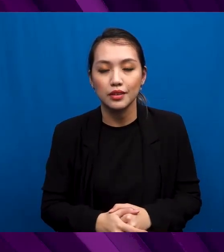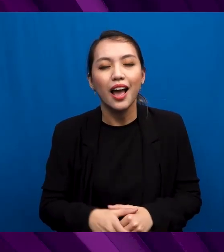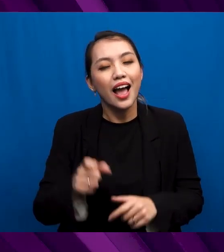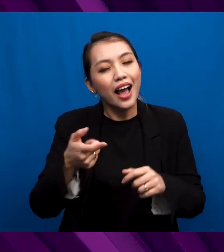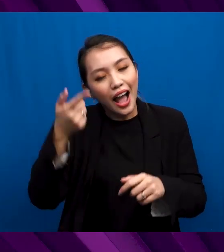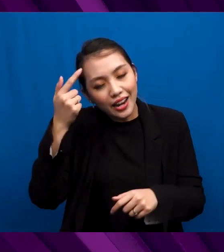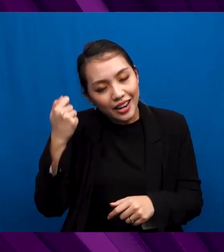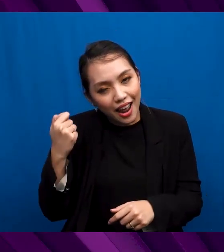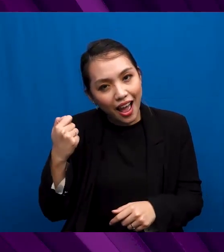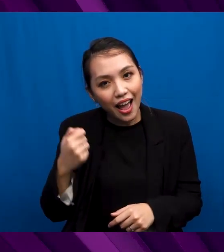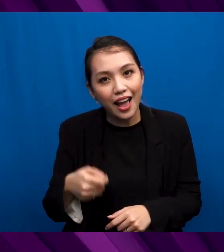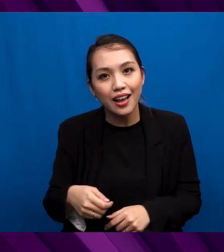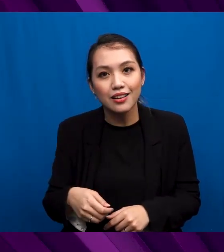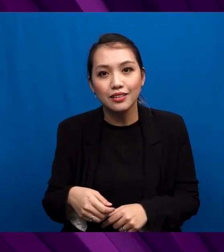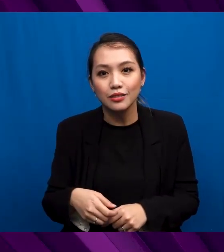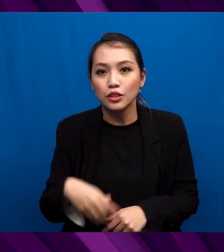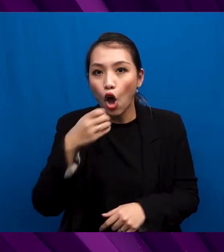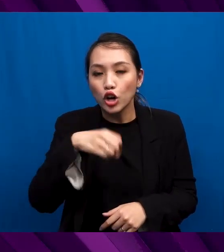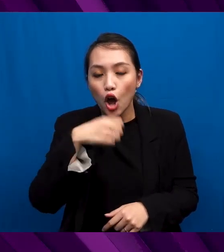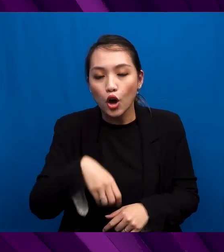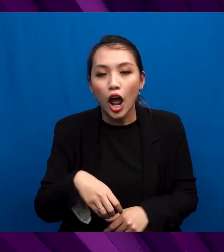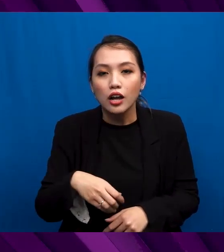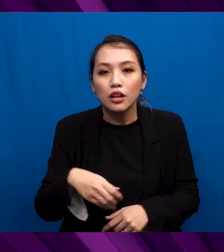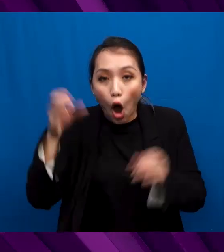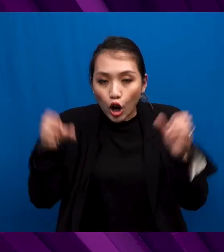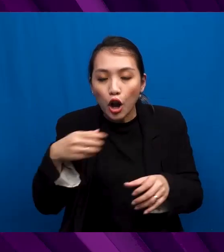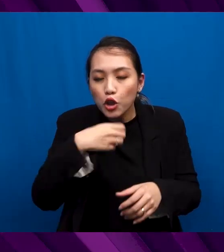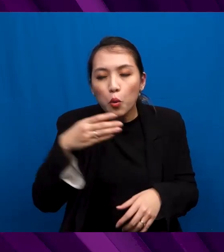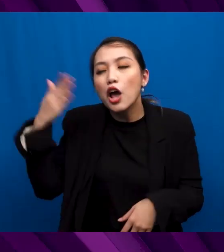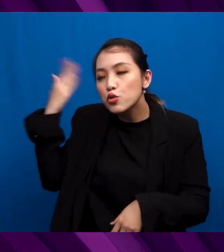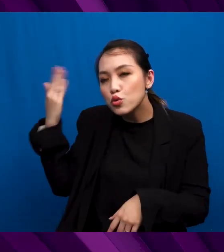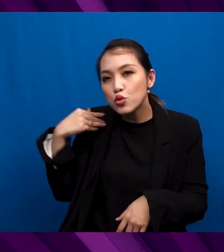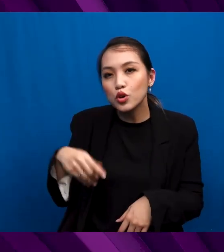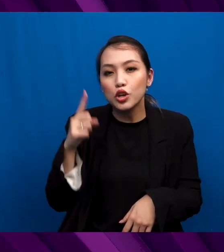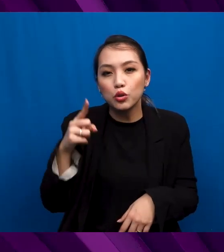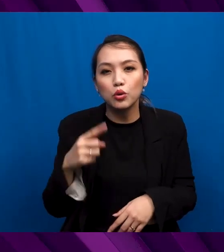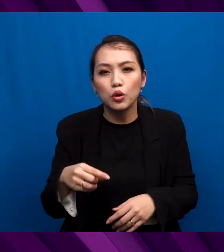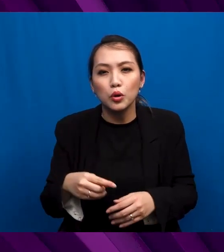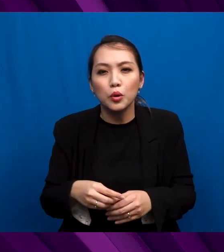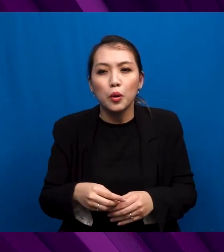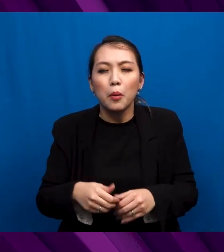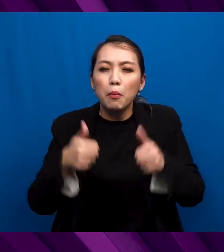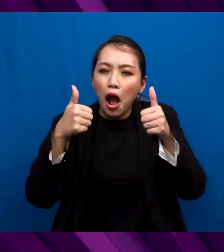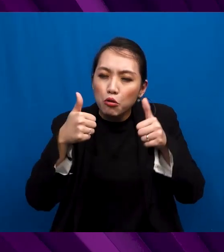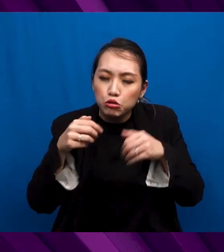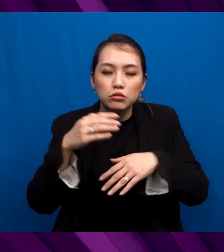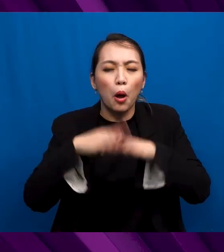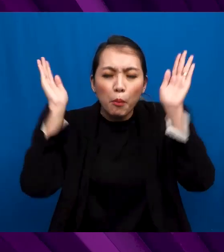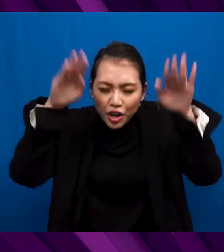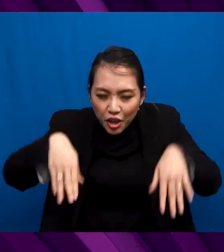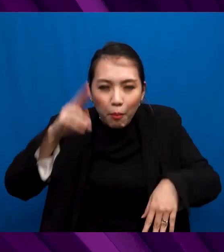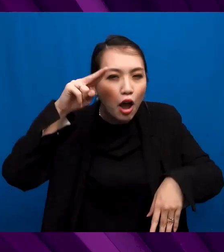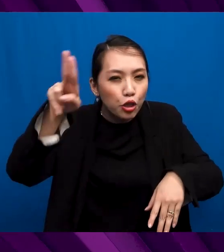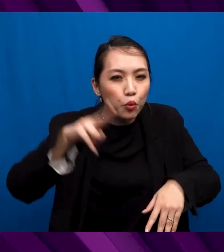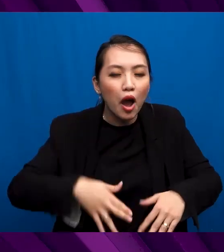Allah. Ya. Dan juga selain itu ada satu lagi Bani Lewi yang gagal ujian. Salah